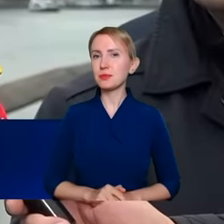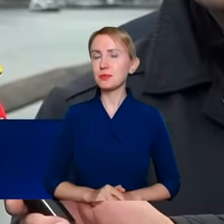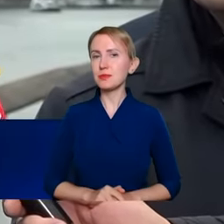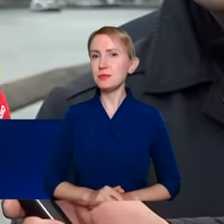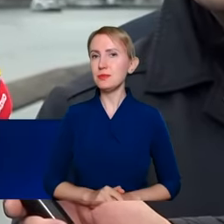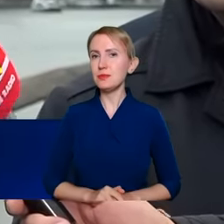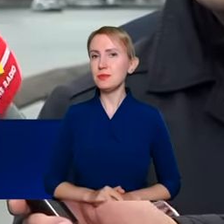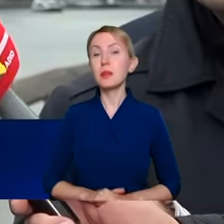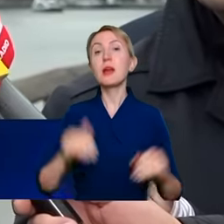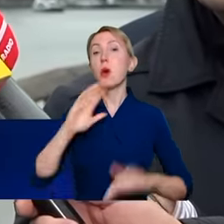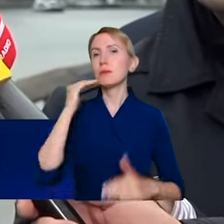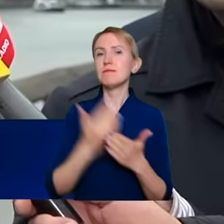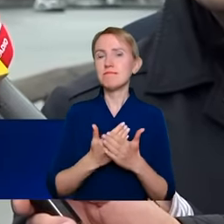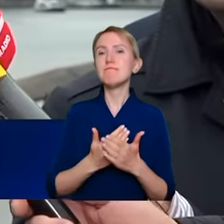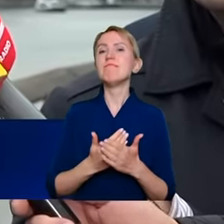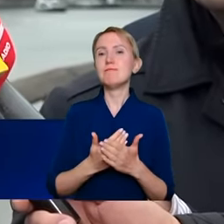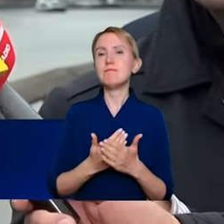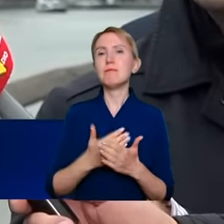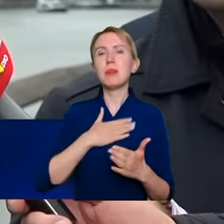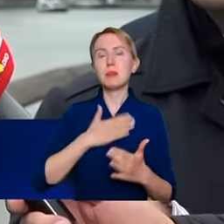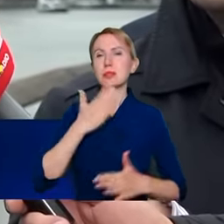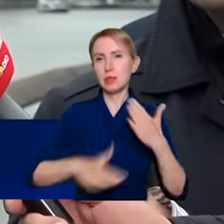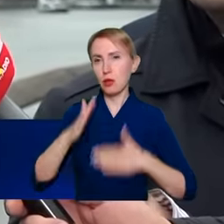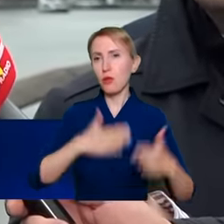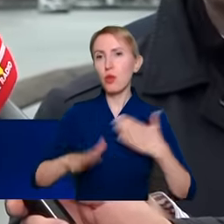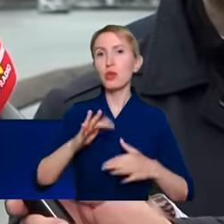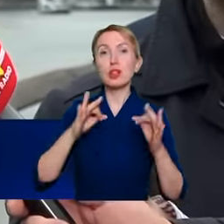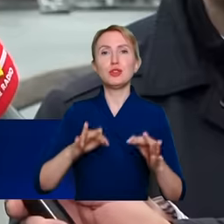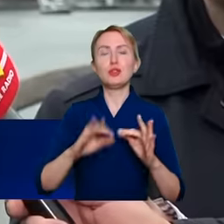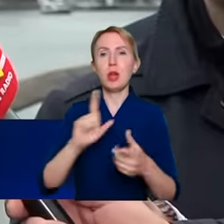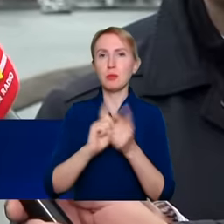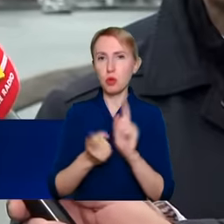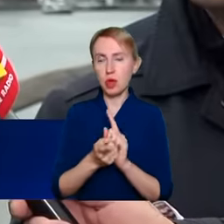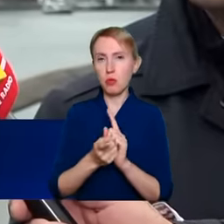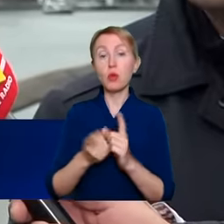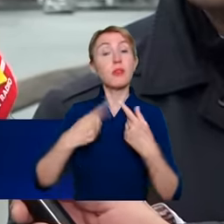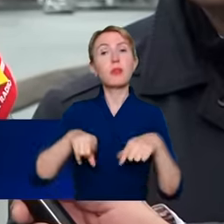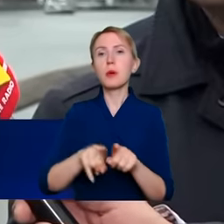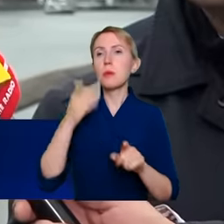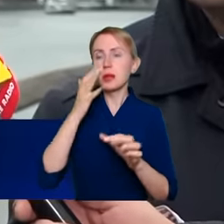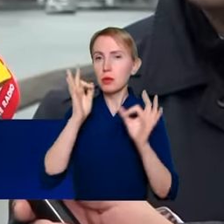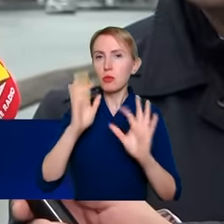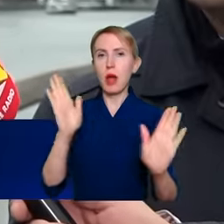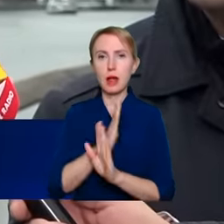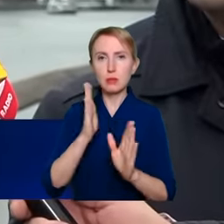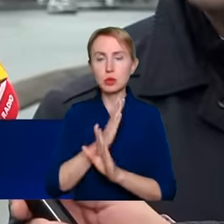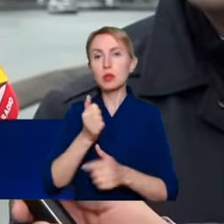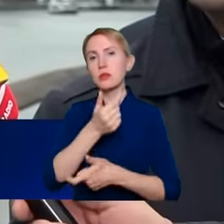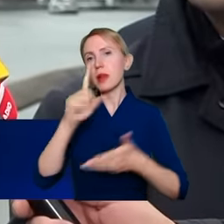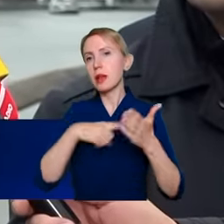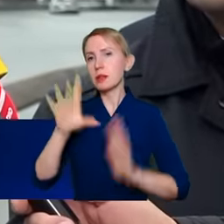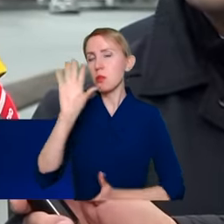i mogę powiedzieć śmiało, że jestem rzeczywiście zadowolony z tych dzisiejszych spotkań, bo one przebiegały w bardzo życzliwej atmosferze, z wielokrotnym